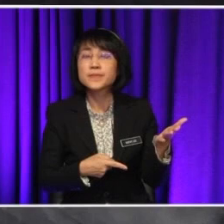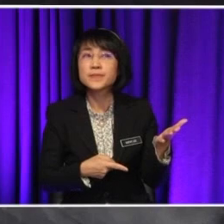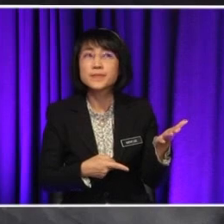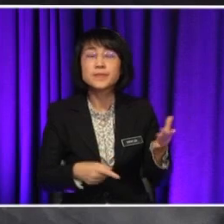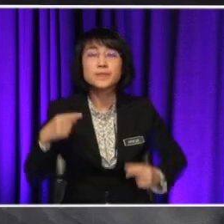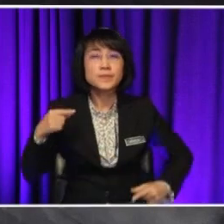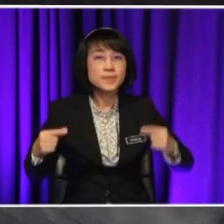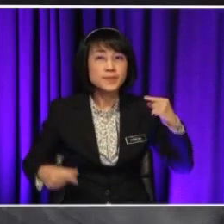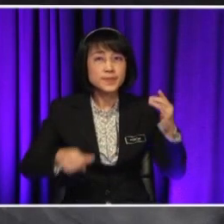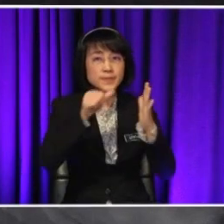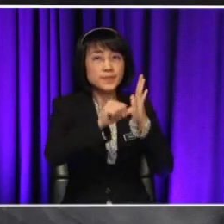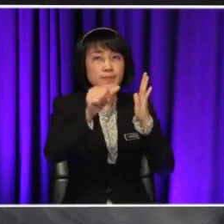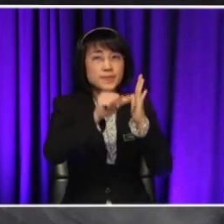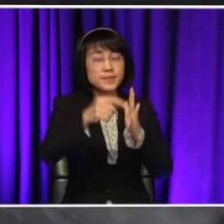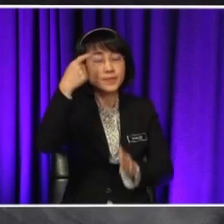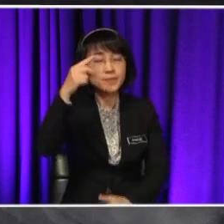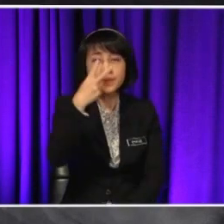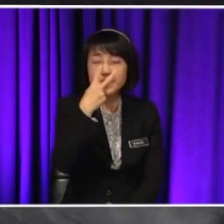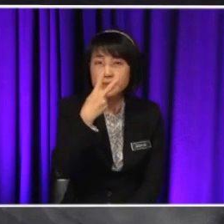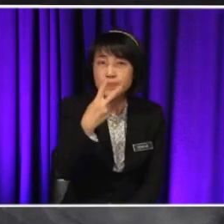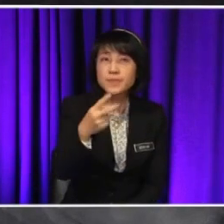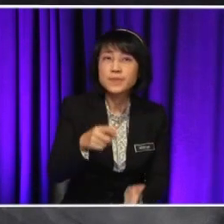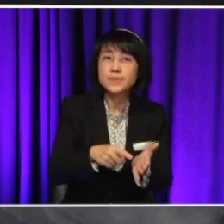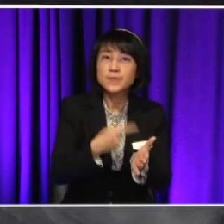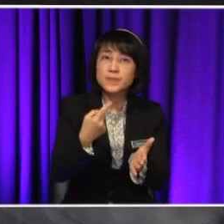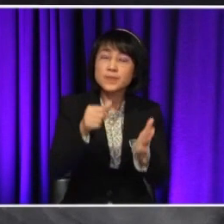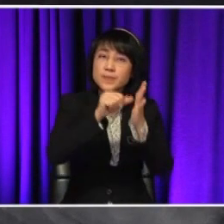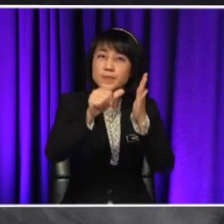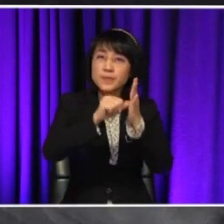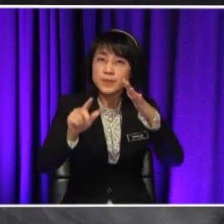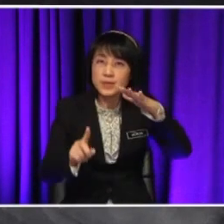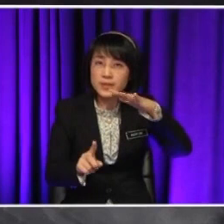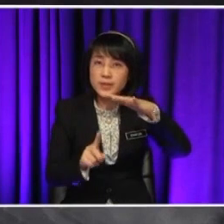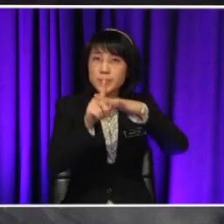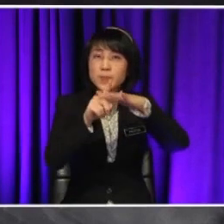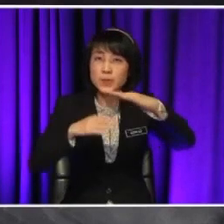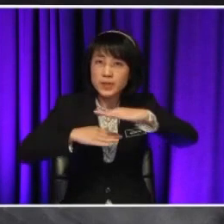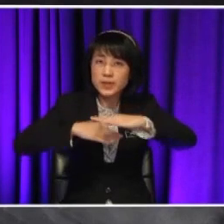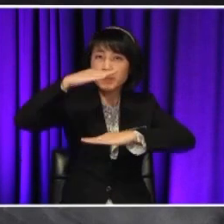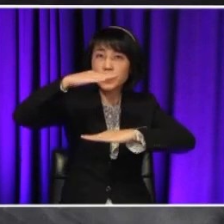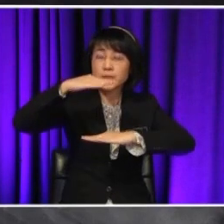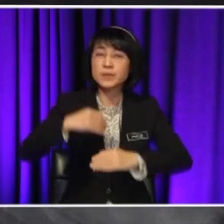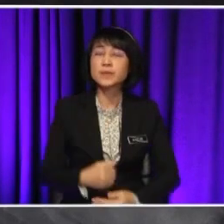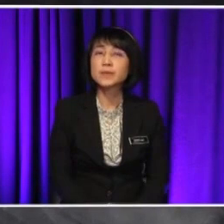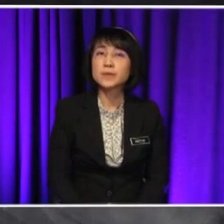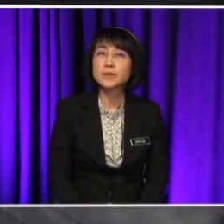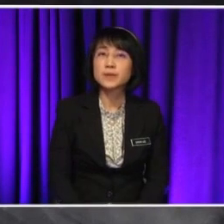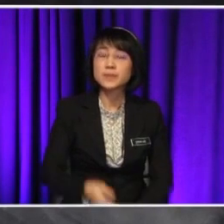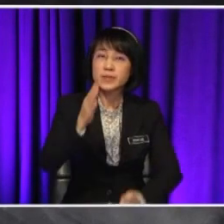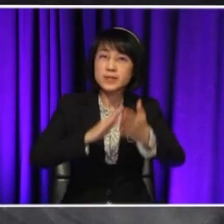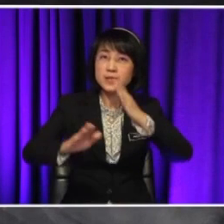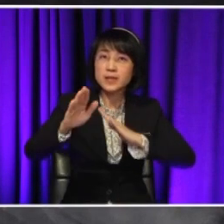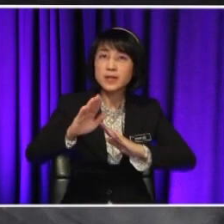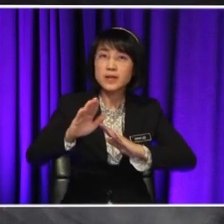gaya ukiran untuk menampakkan sesuatu ukiran tu lebih timbul. Faham cikgu. Okey, kalau kita tengok antara bersilat dengan tanpa silat.